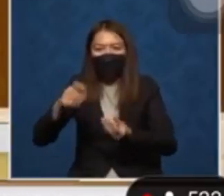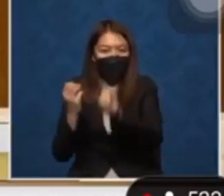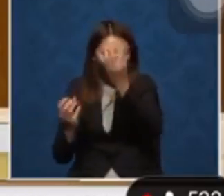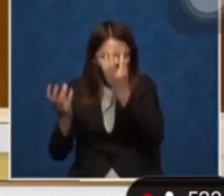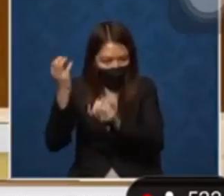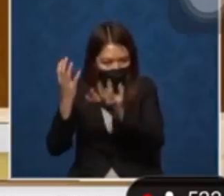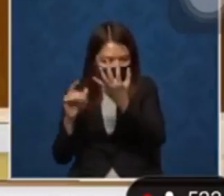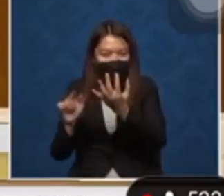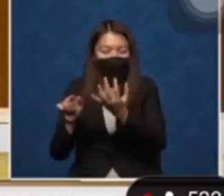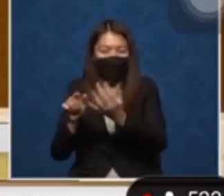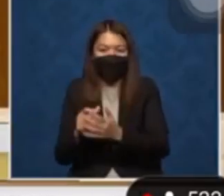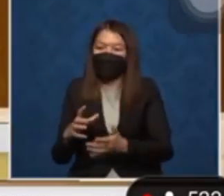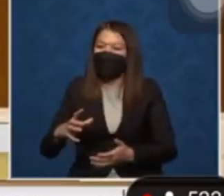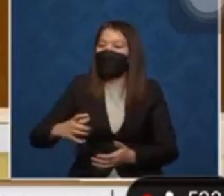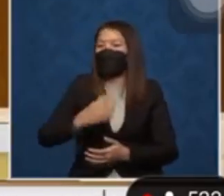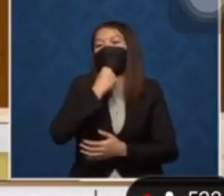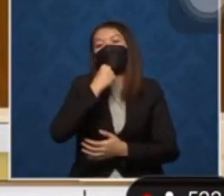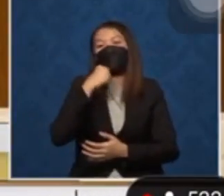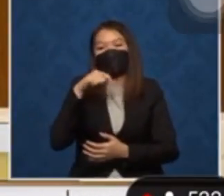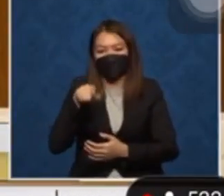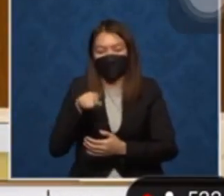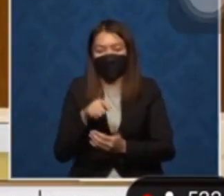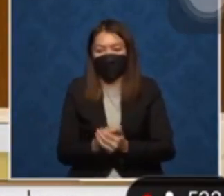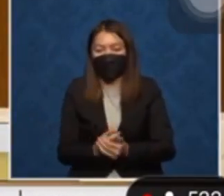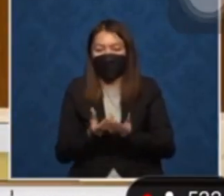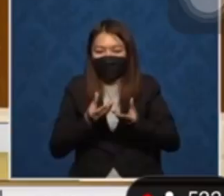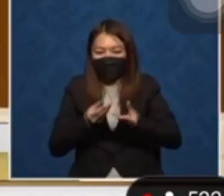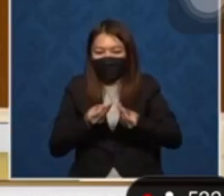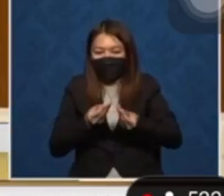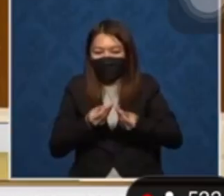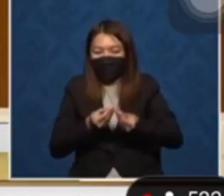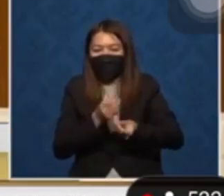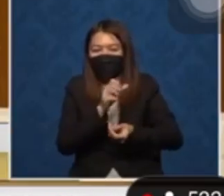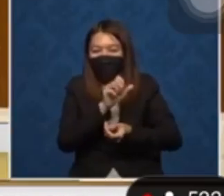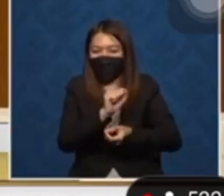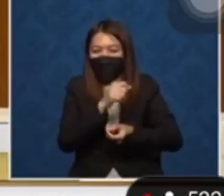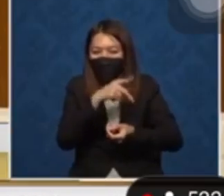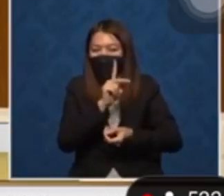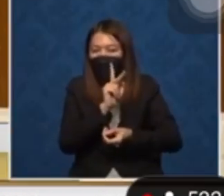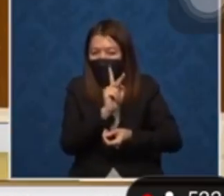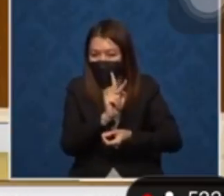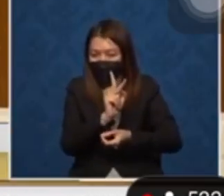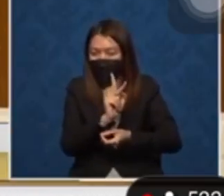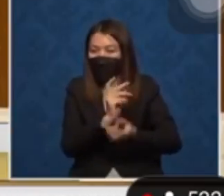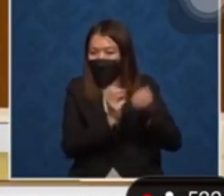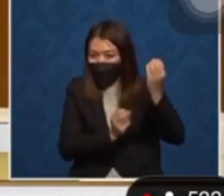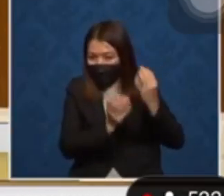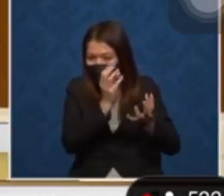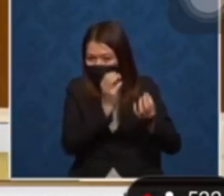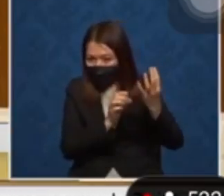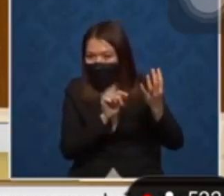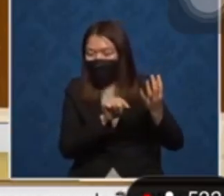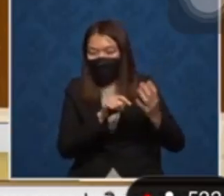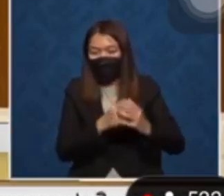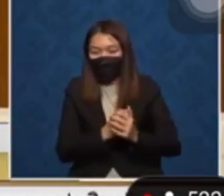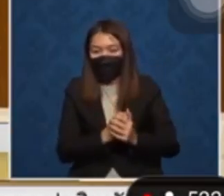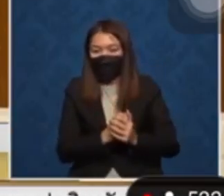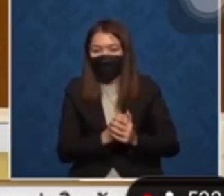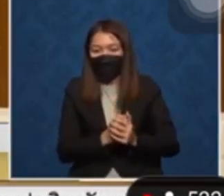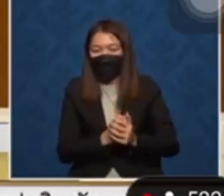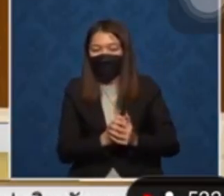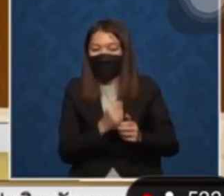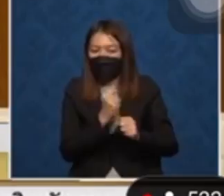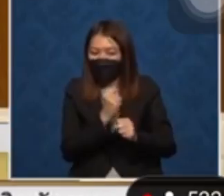อีกส่วนหนึ่งคือเขตที่ดินที่เป็นสปก.ซึ่งมีเจตนารมณ์ที่จะให้การกระจาย